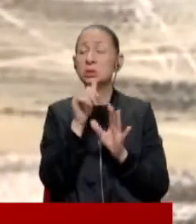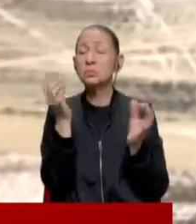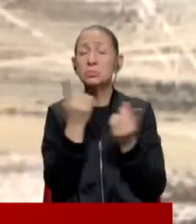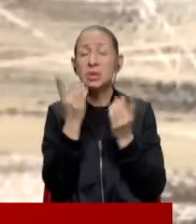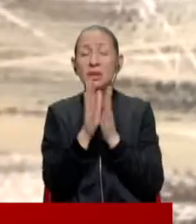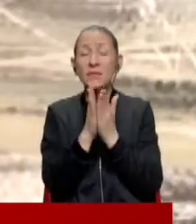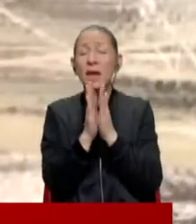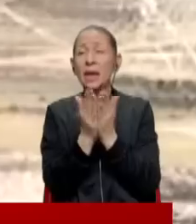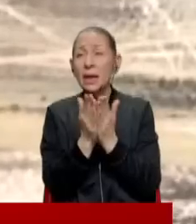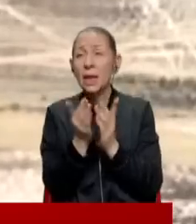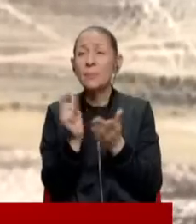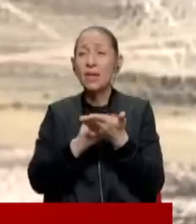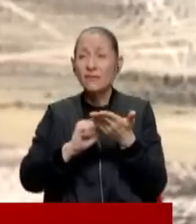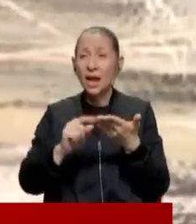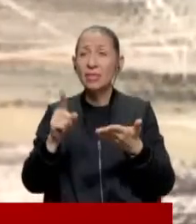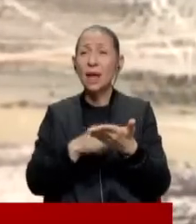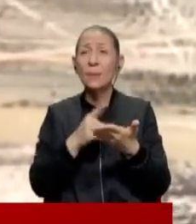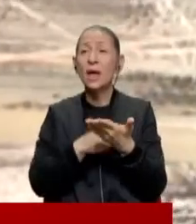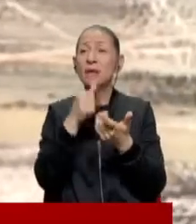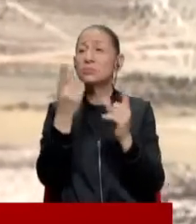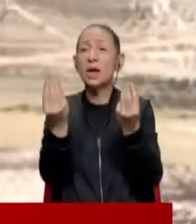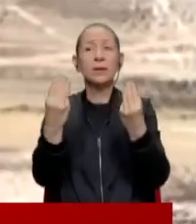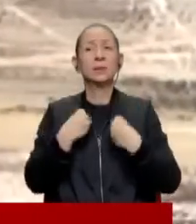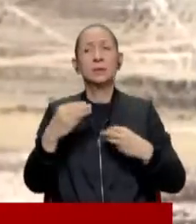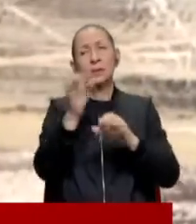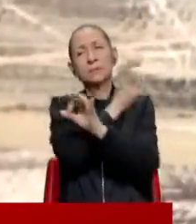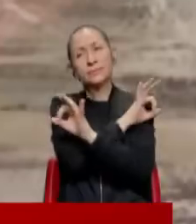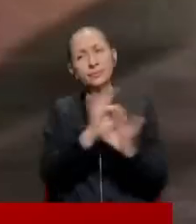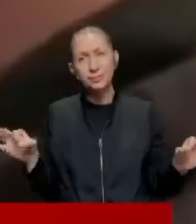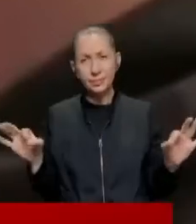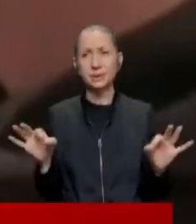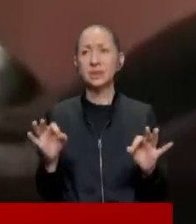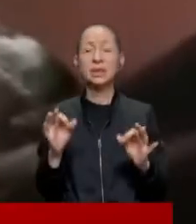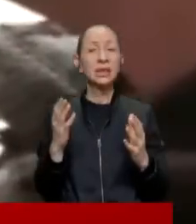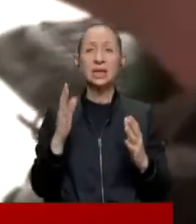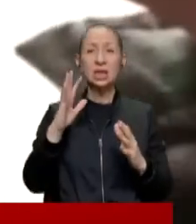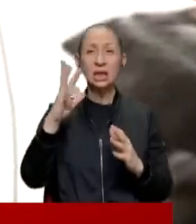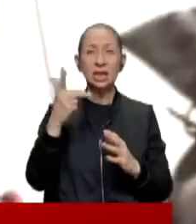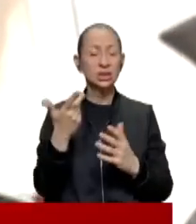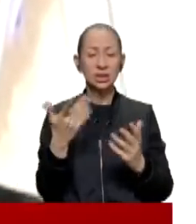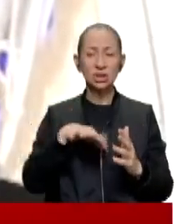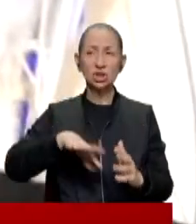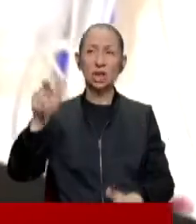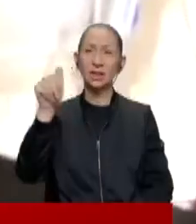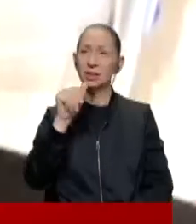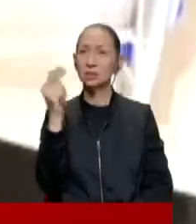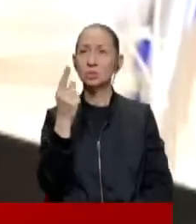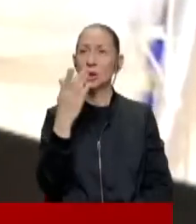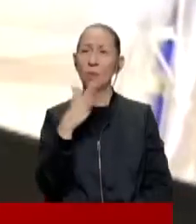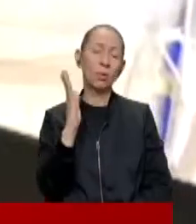defterine kitap ne tableti hiçbir şekilde hiç yardım Gelmedi geleceklerini maalesef çaldılar hiçbir